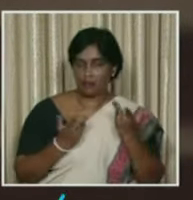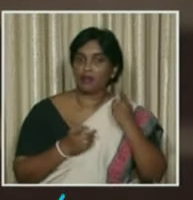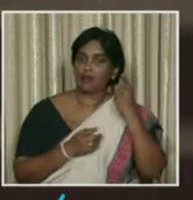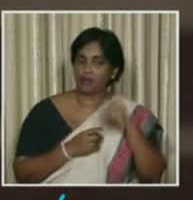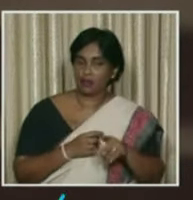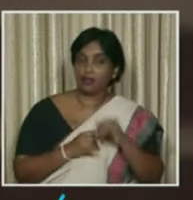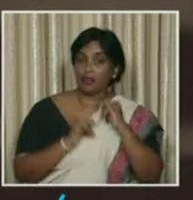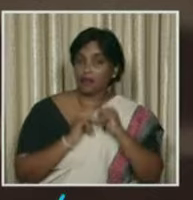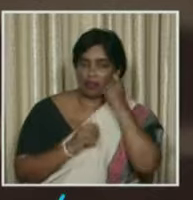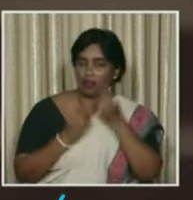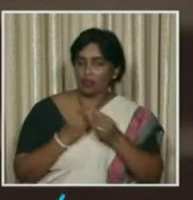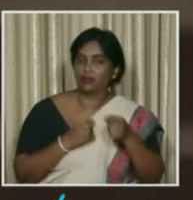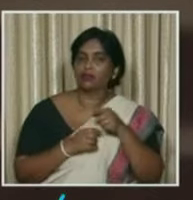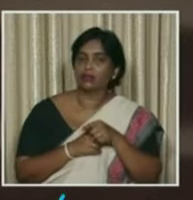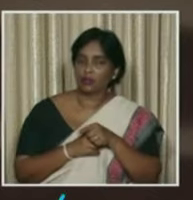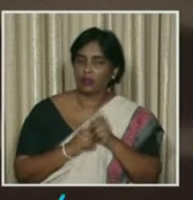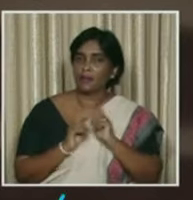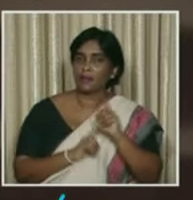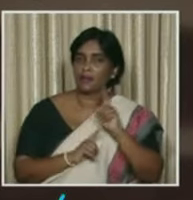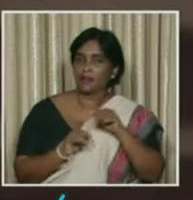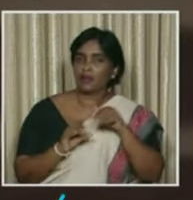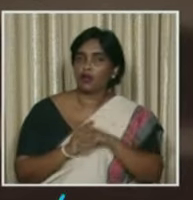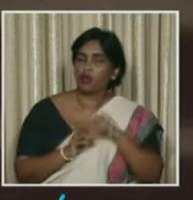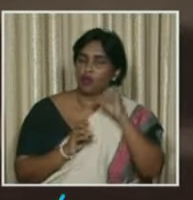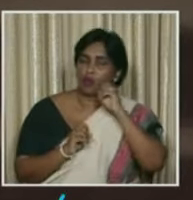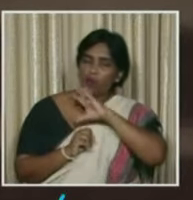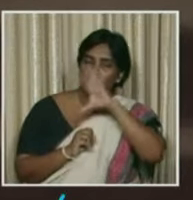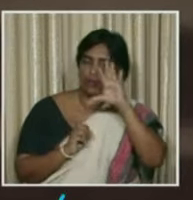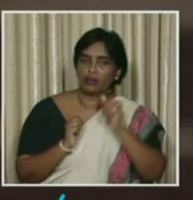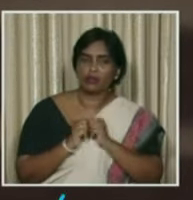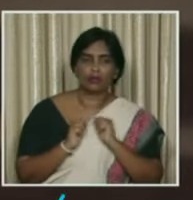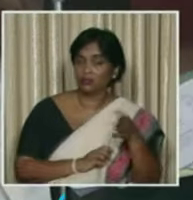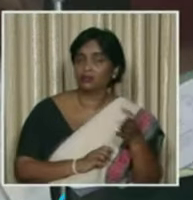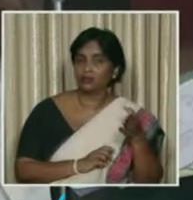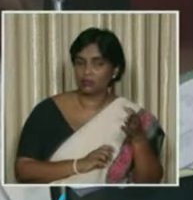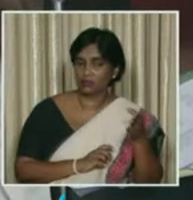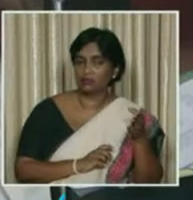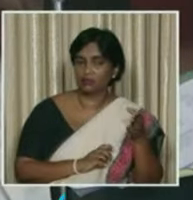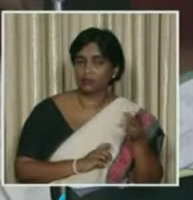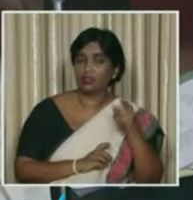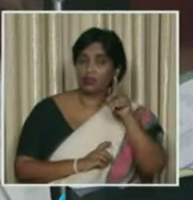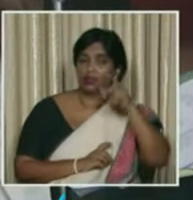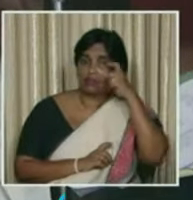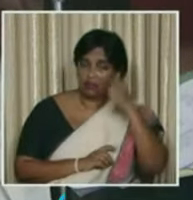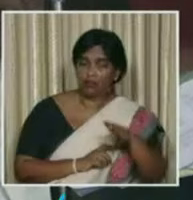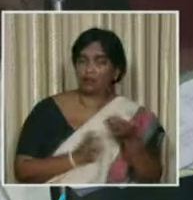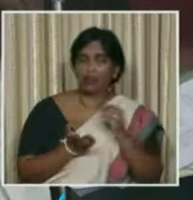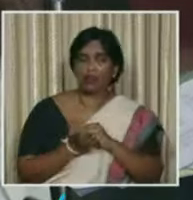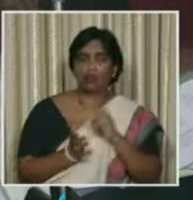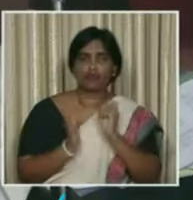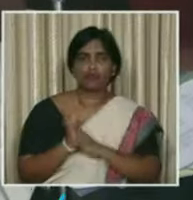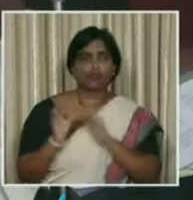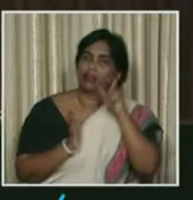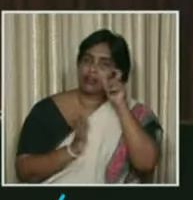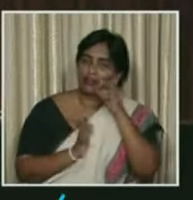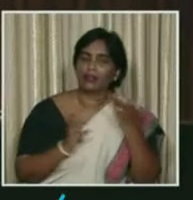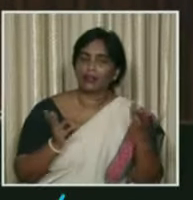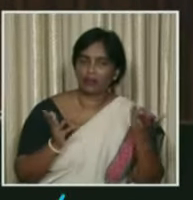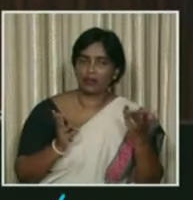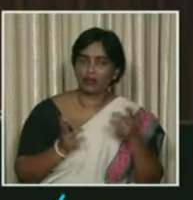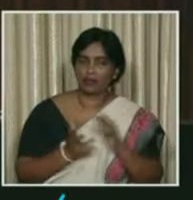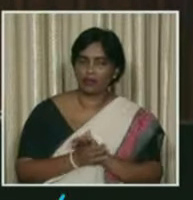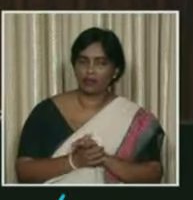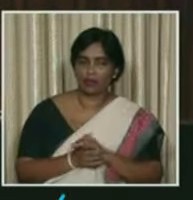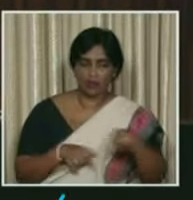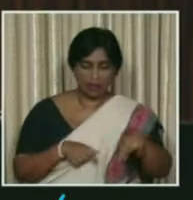නිසා වැරදි මතයක් හදන්න මේ පාර්ලිමේන්තුව තුල උදේ වරුවම උත්සාහ ගන්නවා මේ විපක්ෂය විසින්. ඔබතුමා දැක්ක දෙයක් කොහොමද වරප්‍රසාද කමිටුට ලයිට් දාන්නේ?